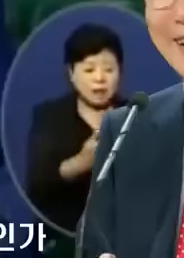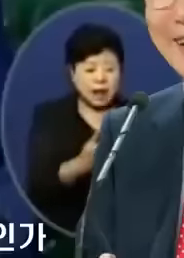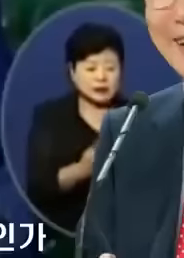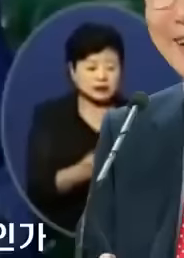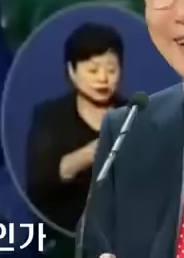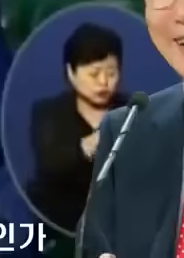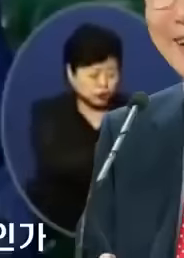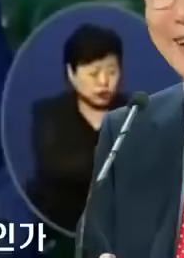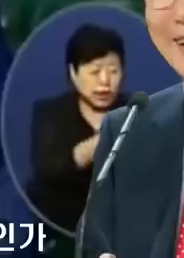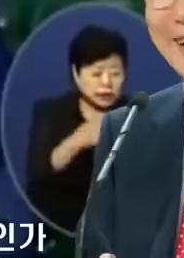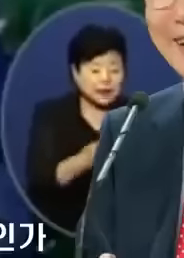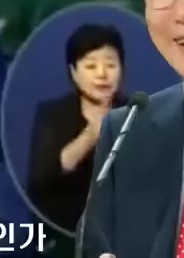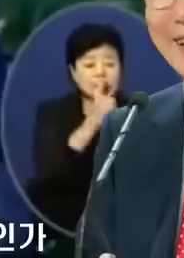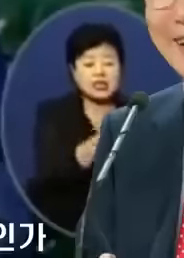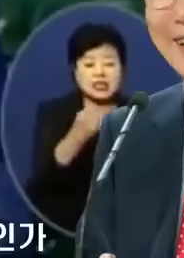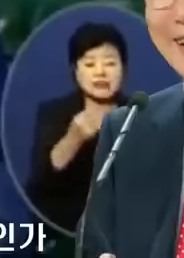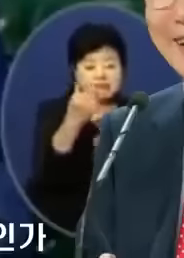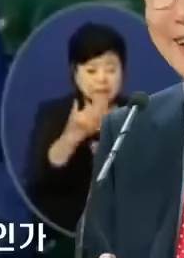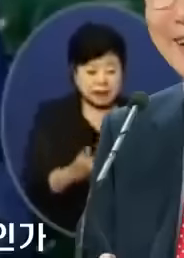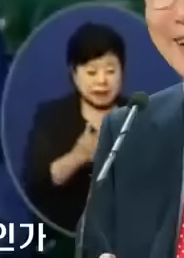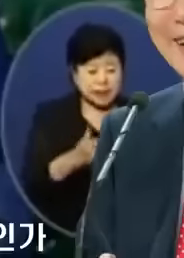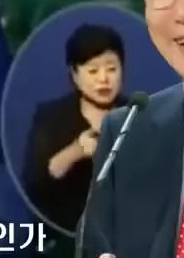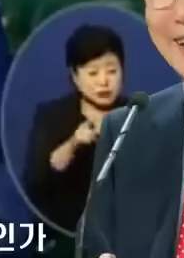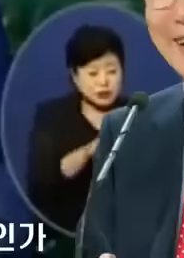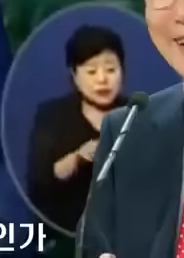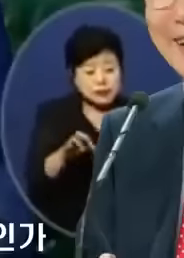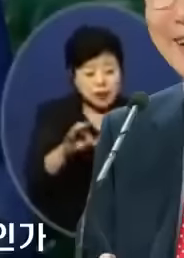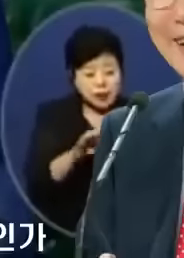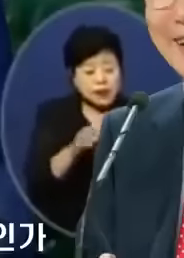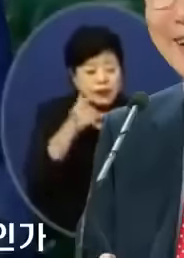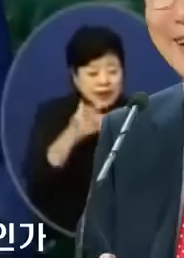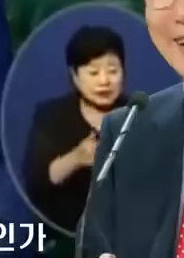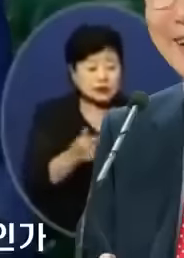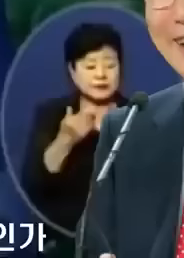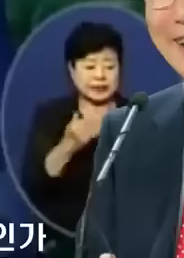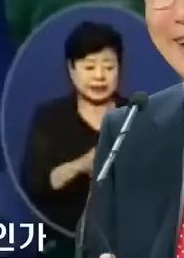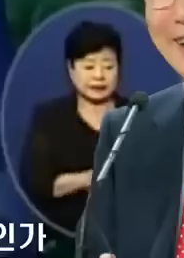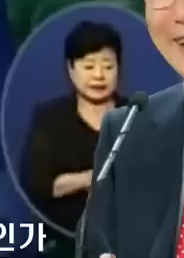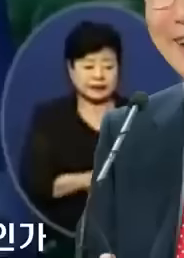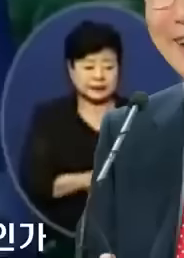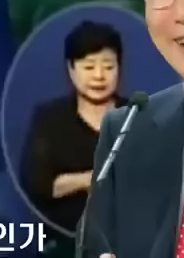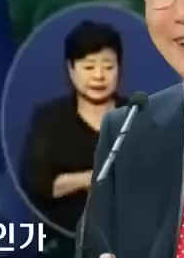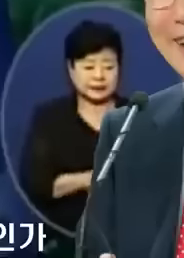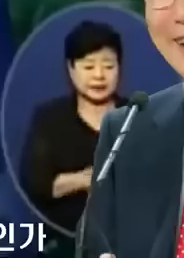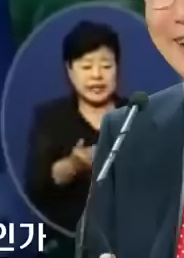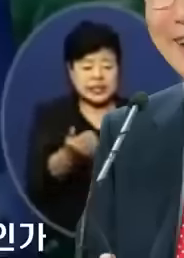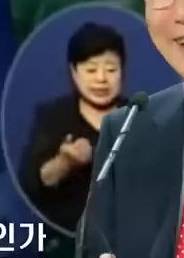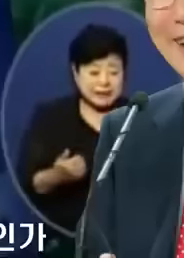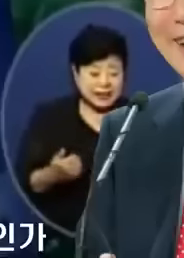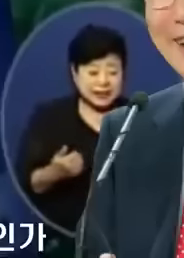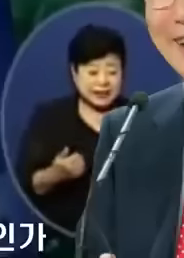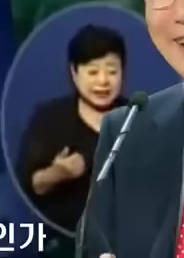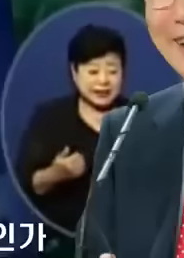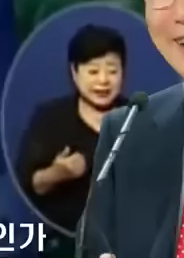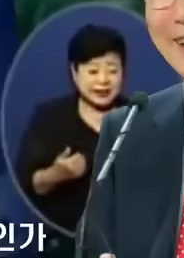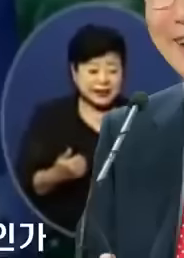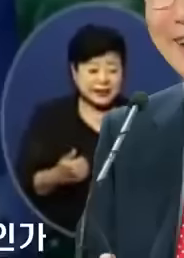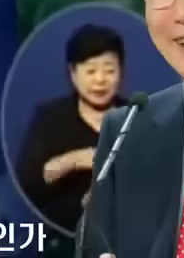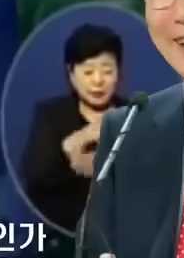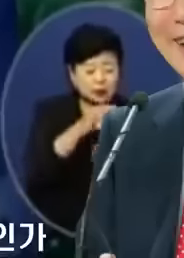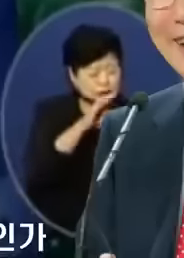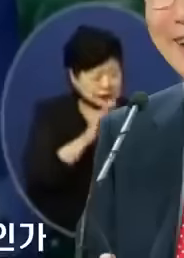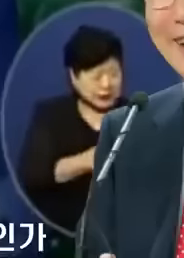힘이 주어지는 것처럼 우리가 예수를 믿으면 예수님이 이미